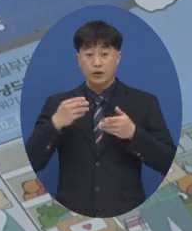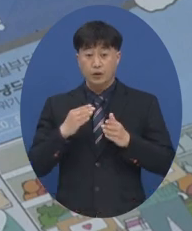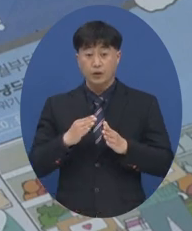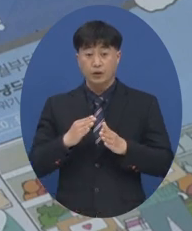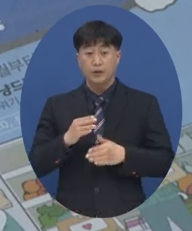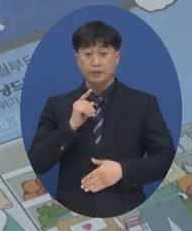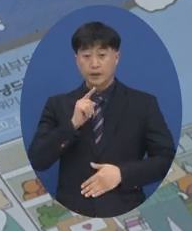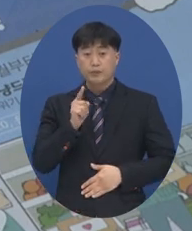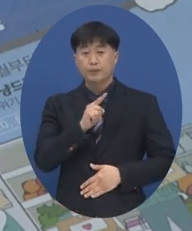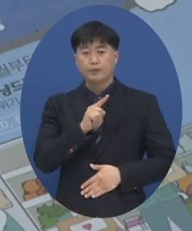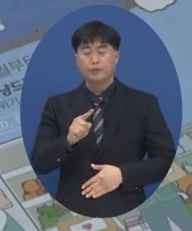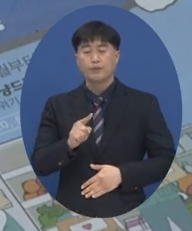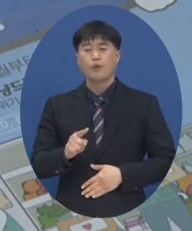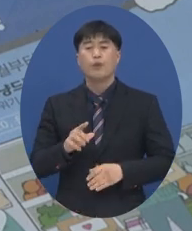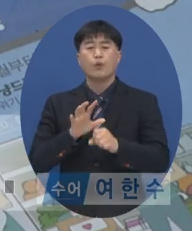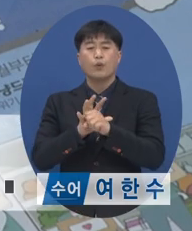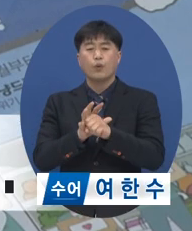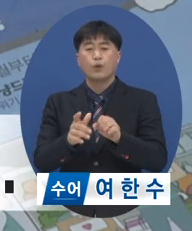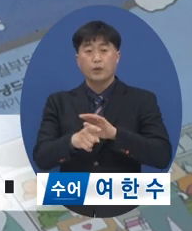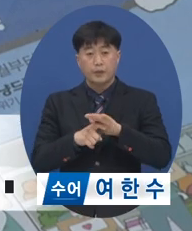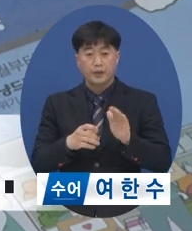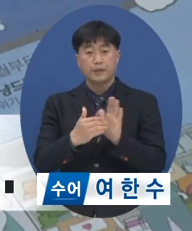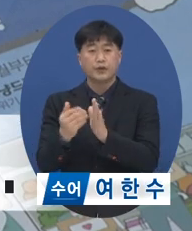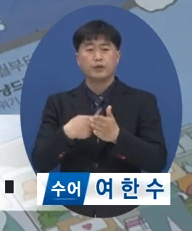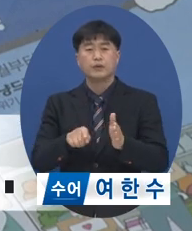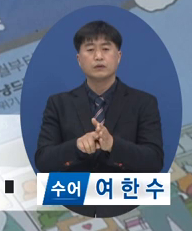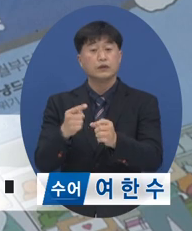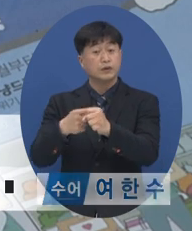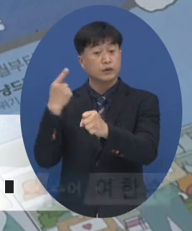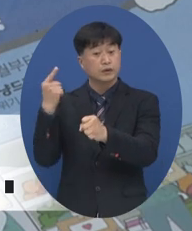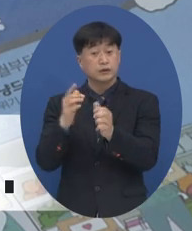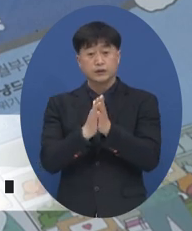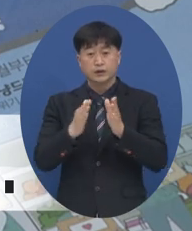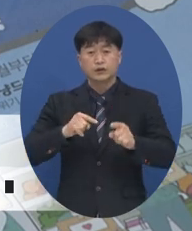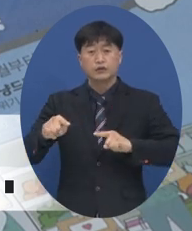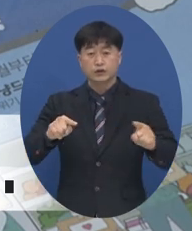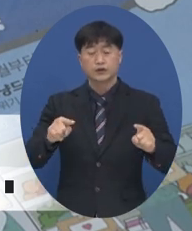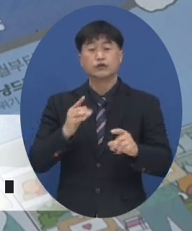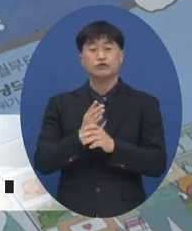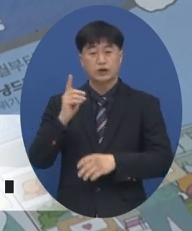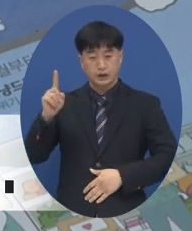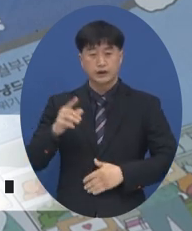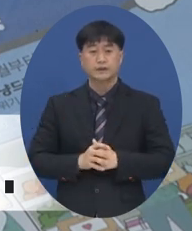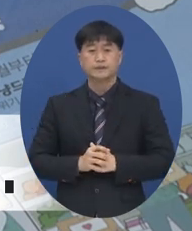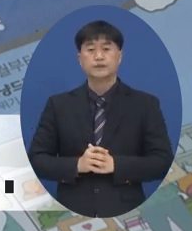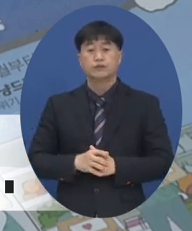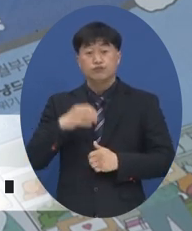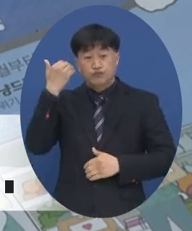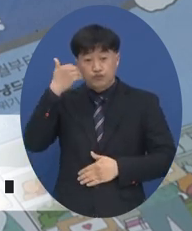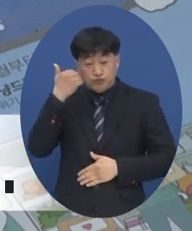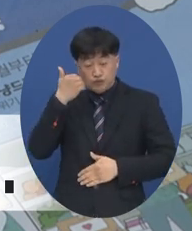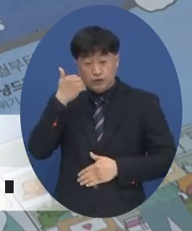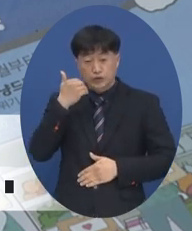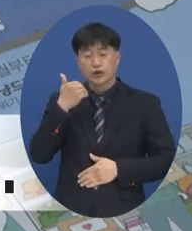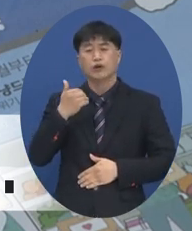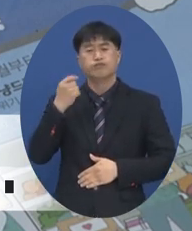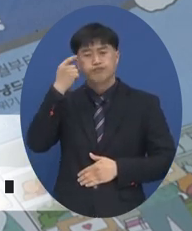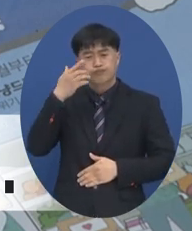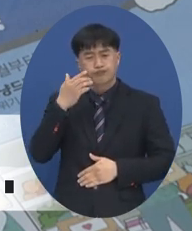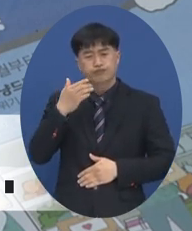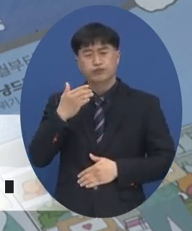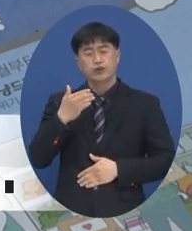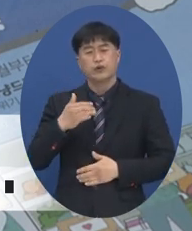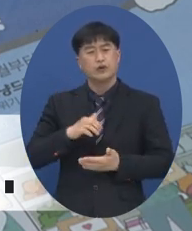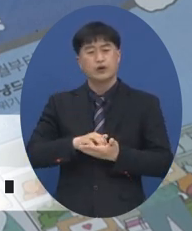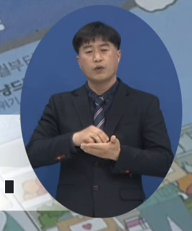경기도가 이른바 코로나 장발장 범죄를 막겠다고 1년 전쯤 시도한 정책이 하나 있습니다. 누구나 묻지도 따지지도 말고